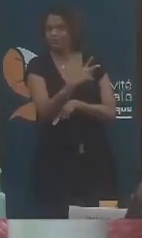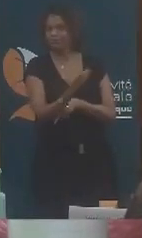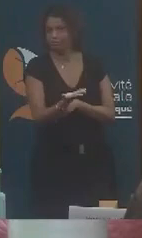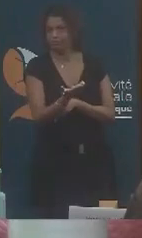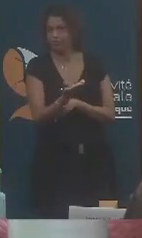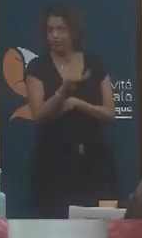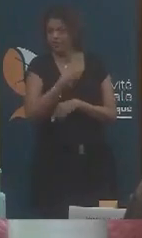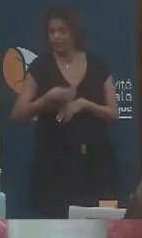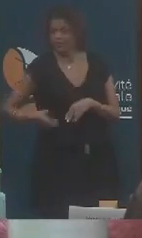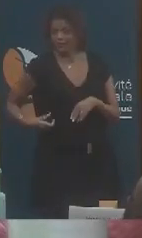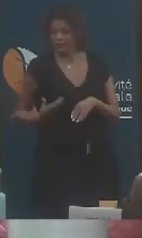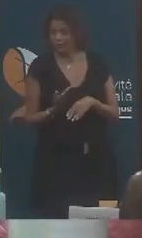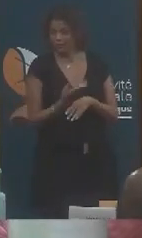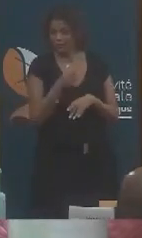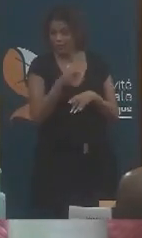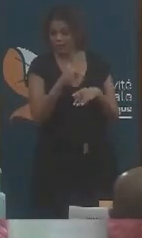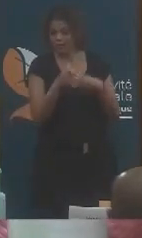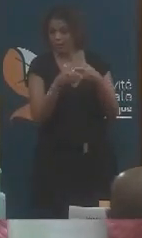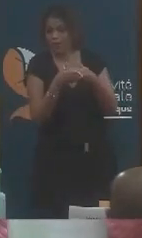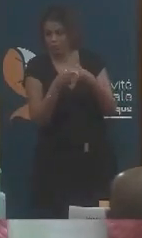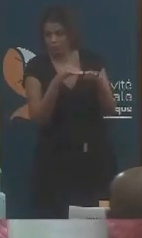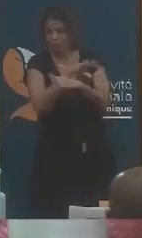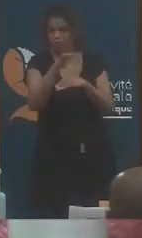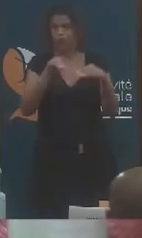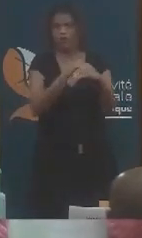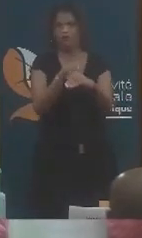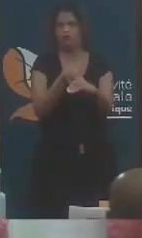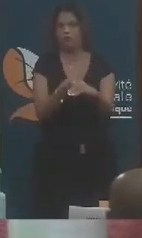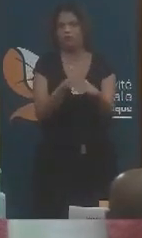la population la plus proche de la population.